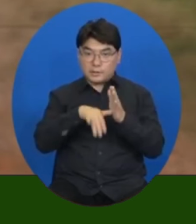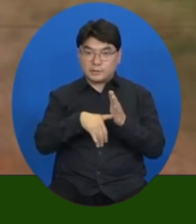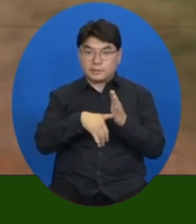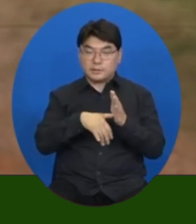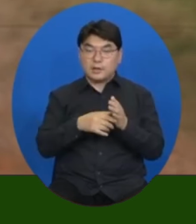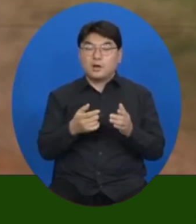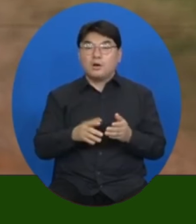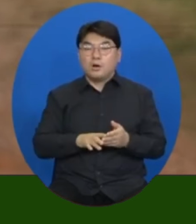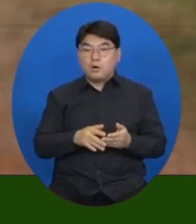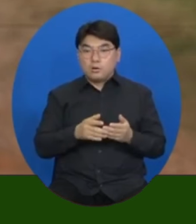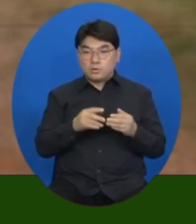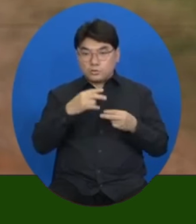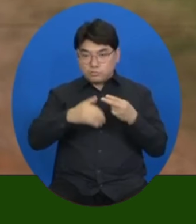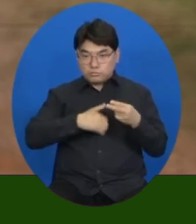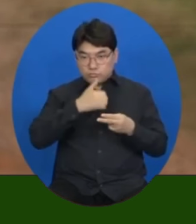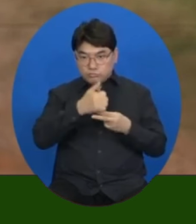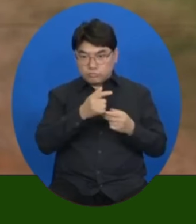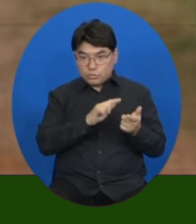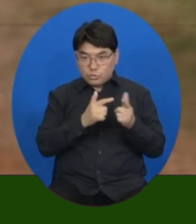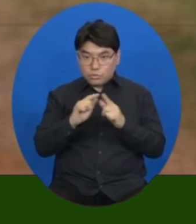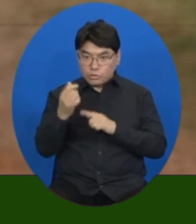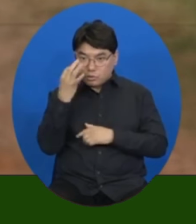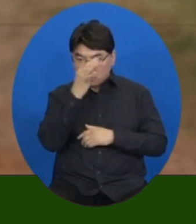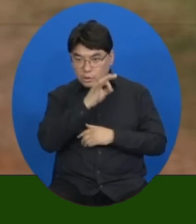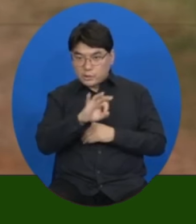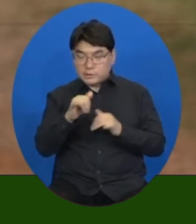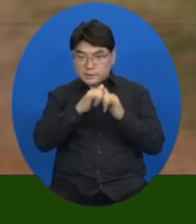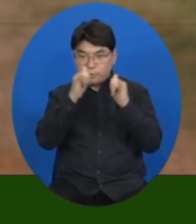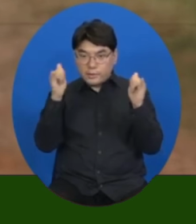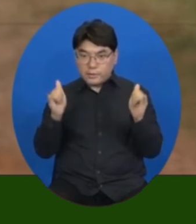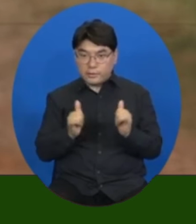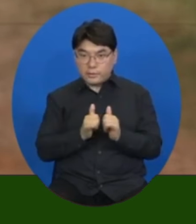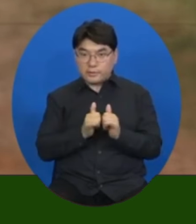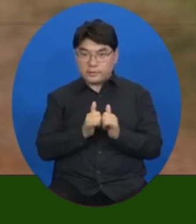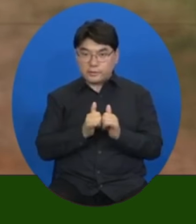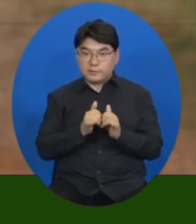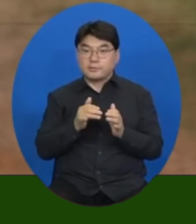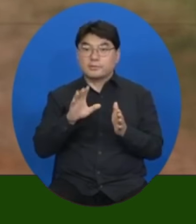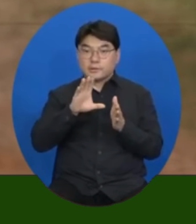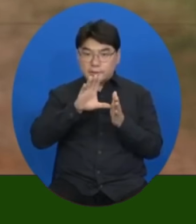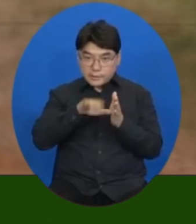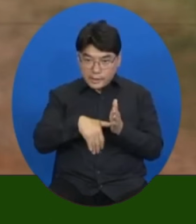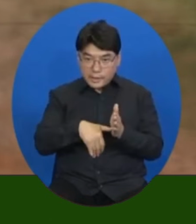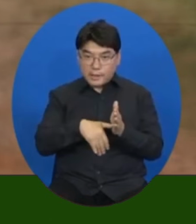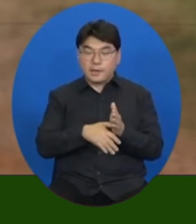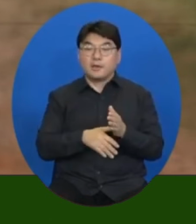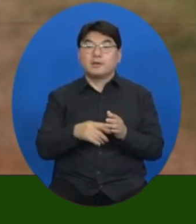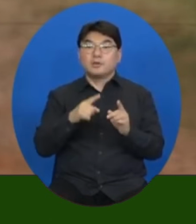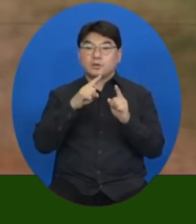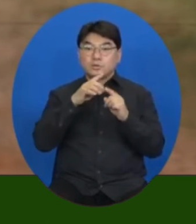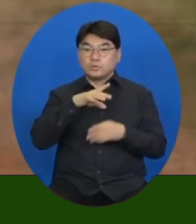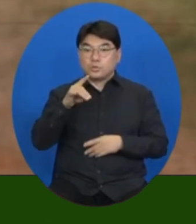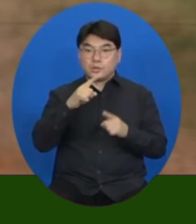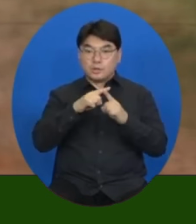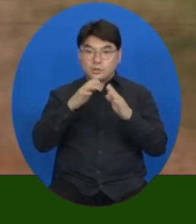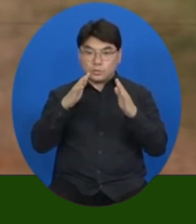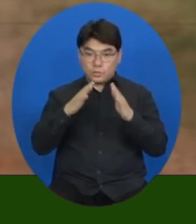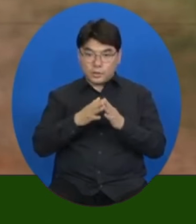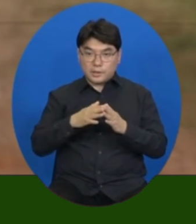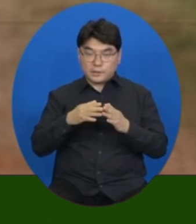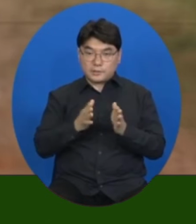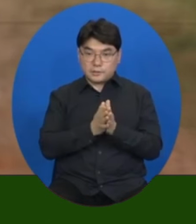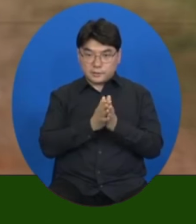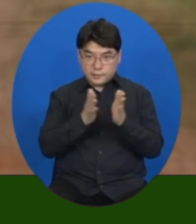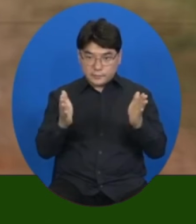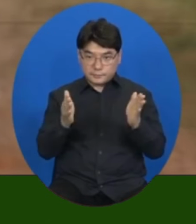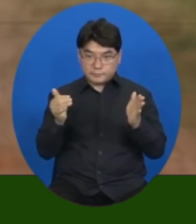수많은 신들을 믿는 가운데 초대교회가 탄생한 것입니다 수많은 신들이 있는 가운데